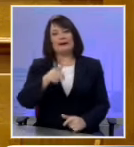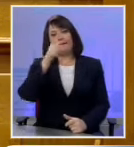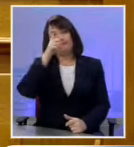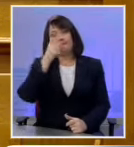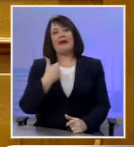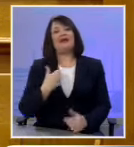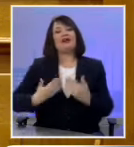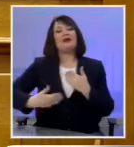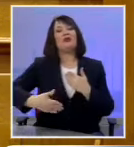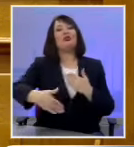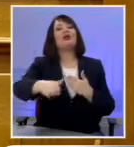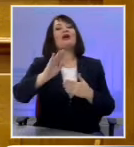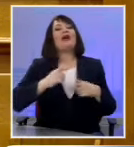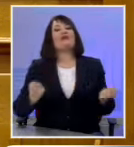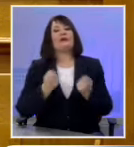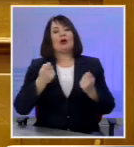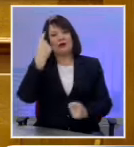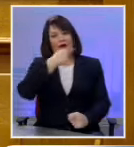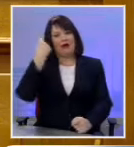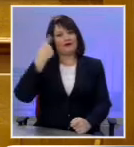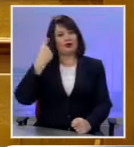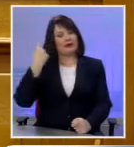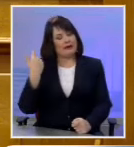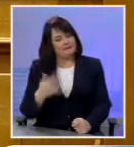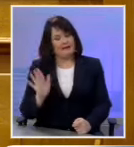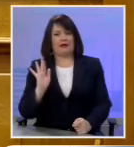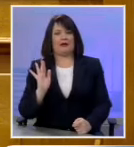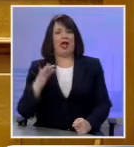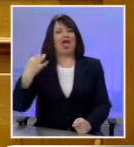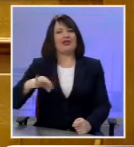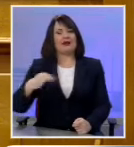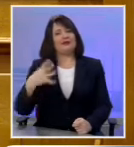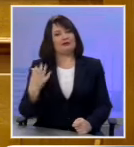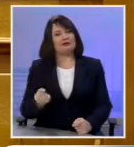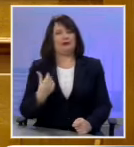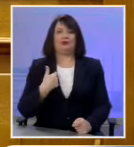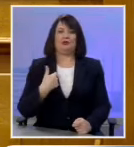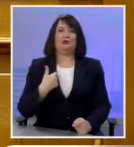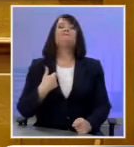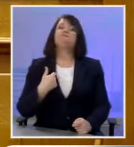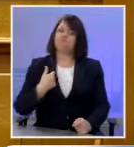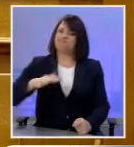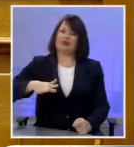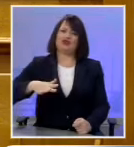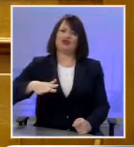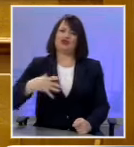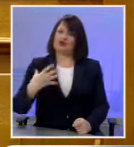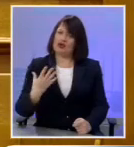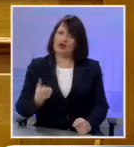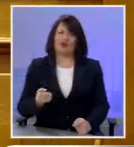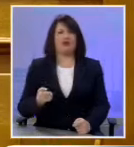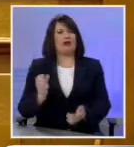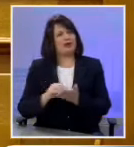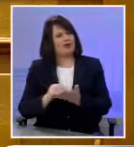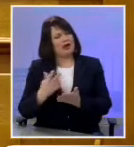για τη διαδρομή της. Κάναμε την αυτοκριτική μας για τις αδυναμίες τις οποίες είχαμε και ενδεχομένως έχουμε τα